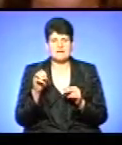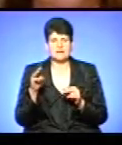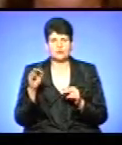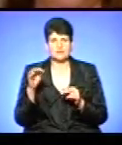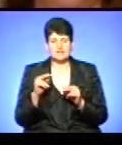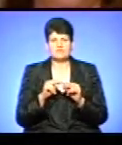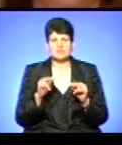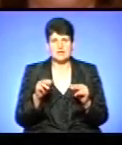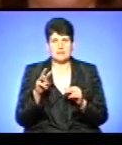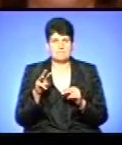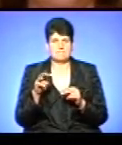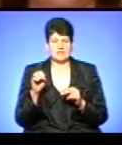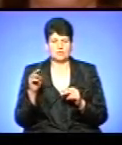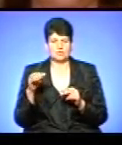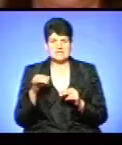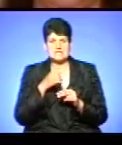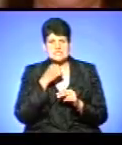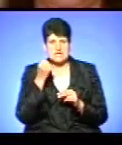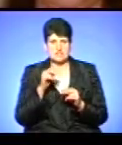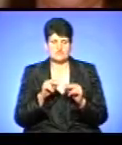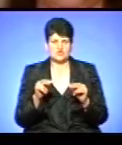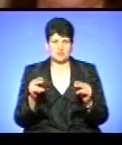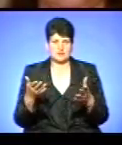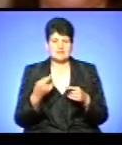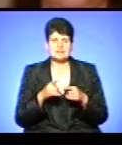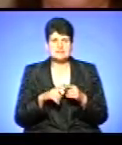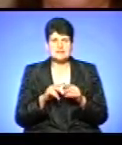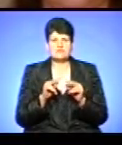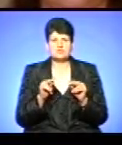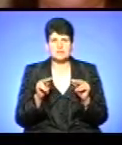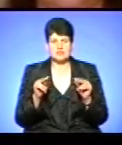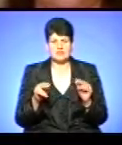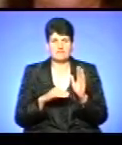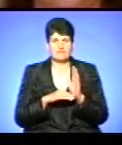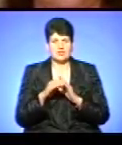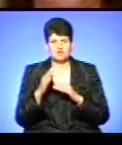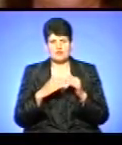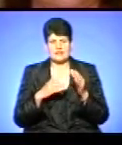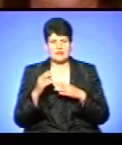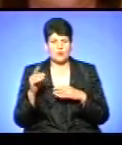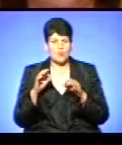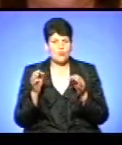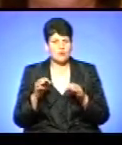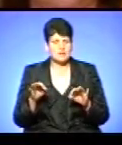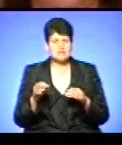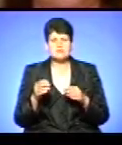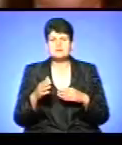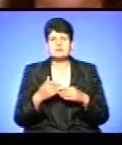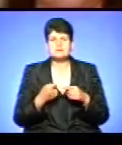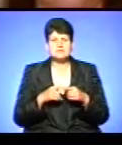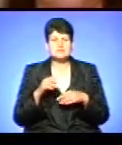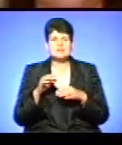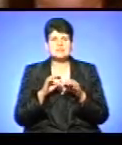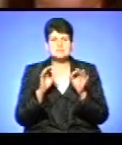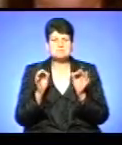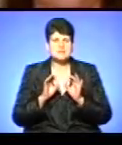і вчителі-методисти. Це старші вчителі, це вчителі вищої категорії. Тобто фахівці, які